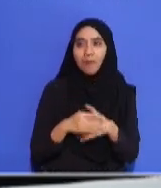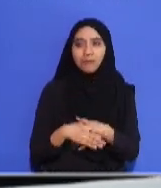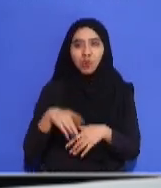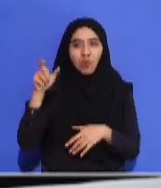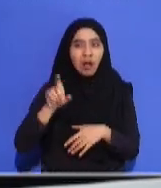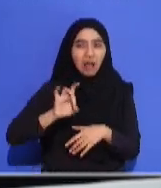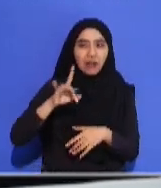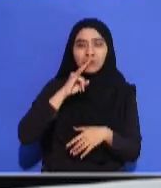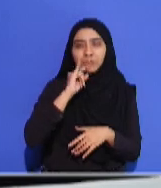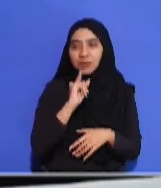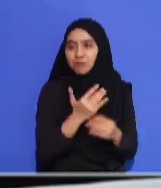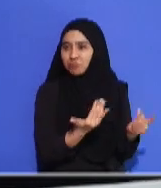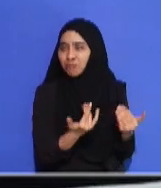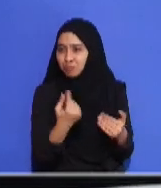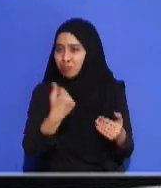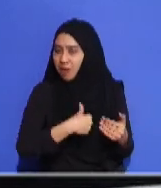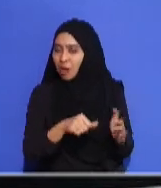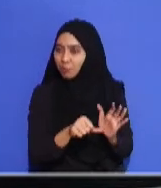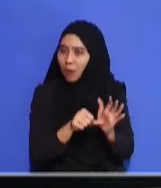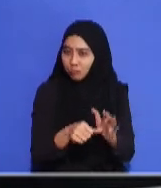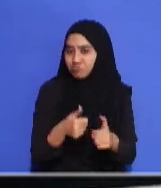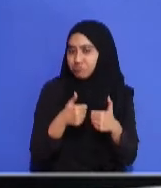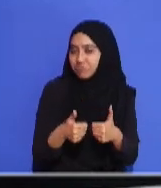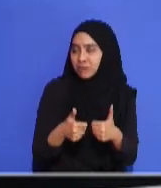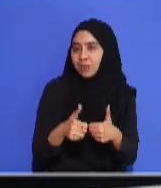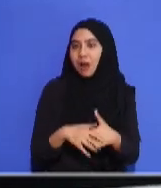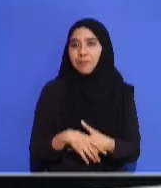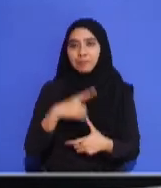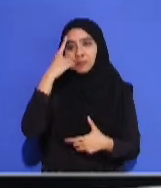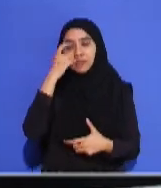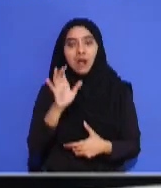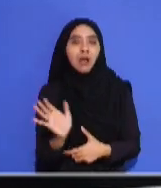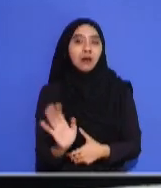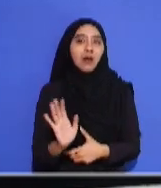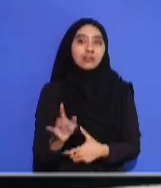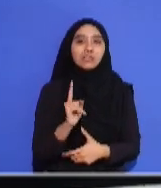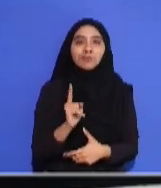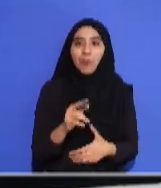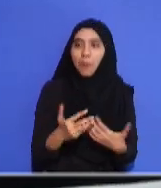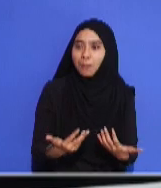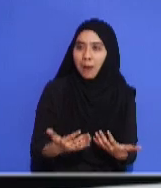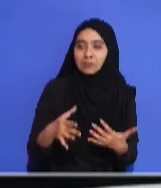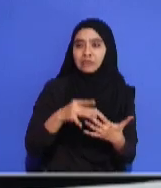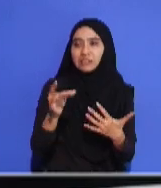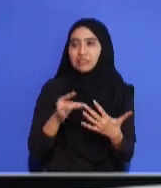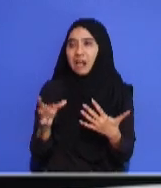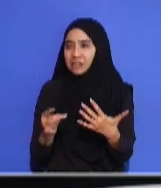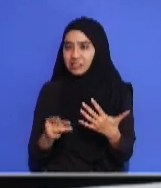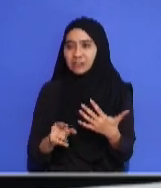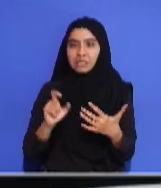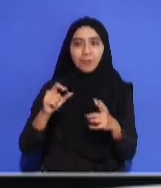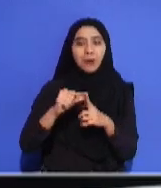yang mengatakan siap membantu karena semua proses seleksi CPNS ini sangat-sangat transparan dan